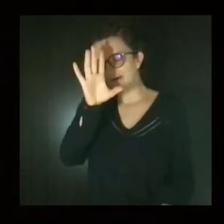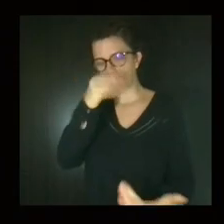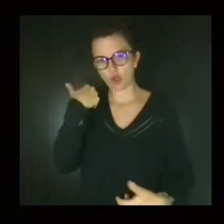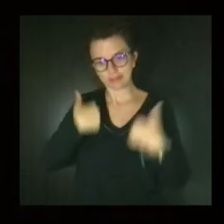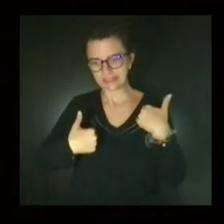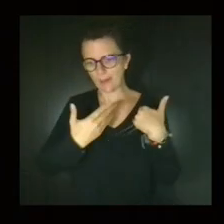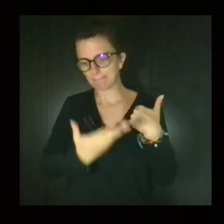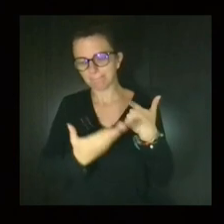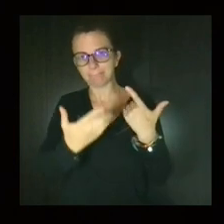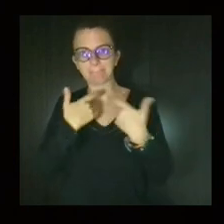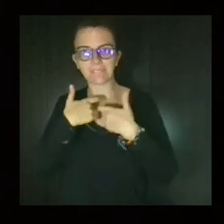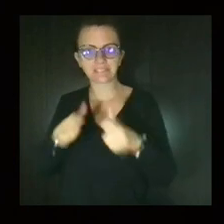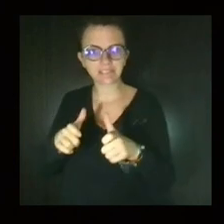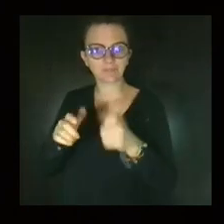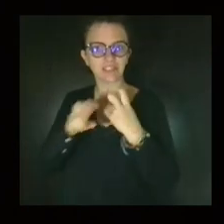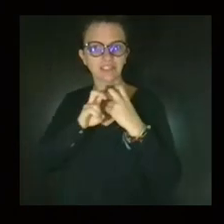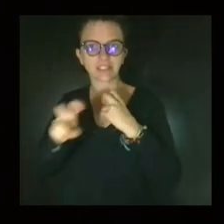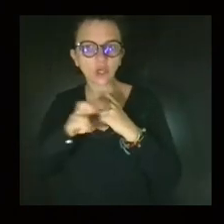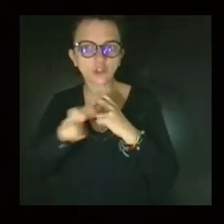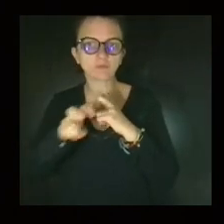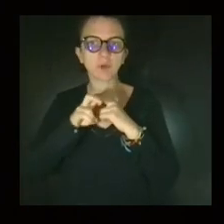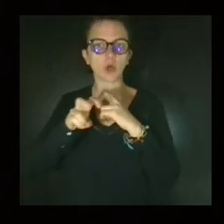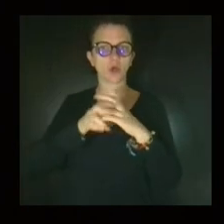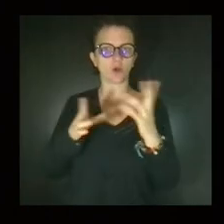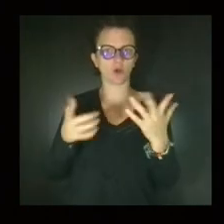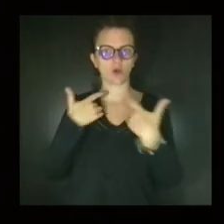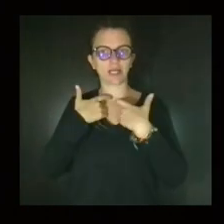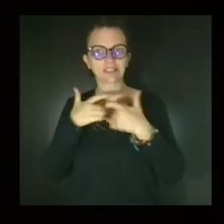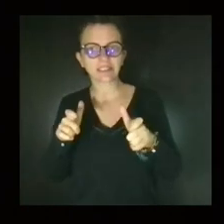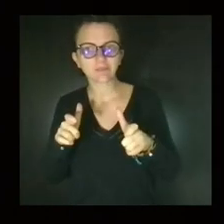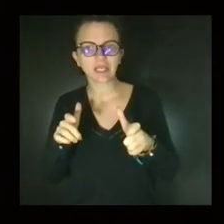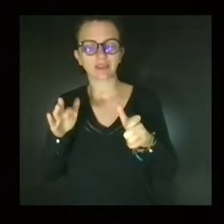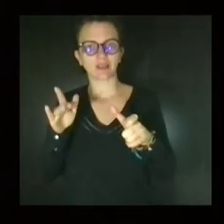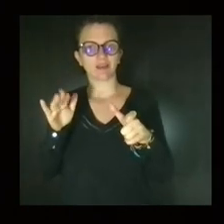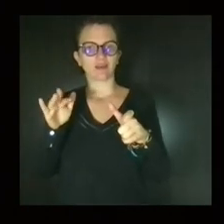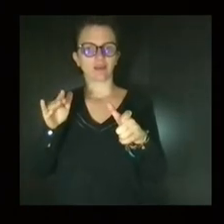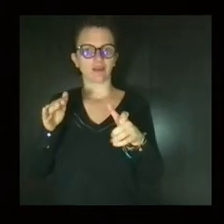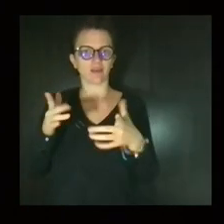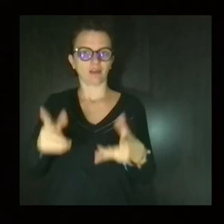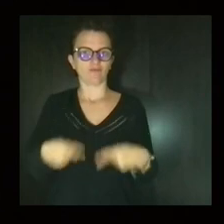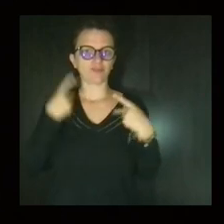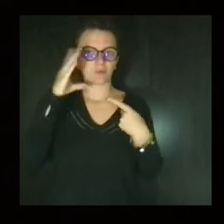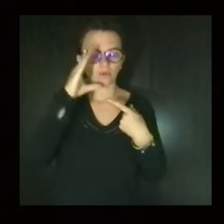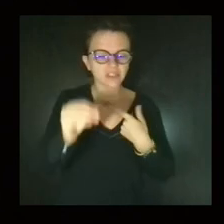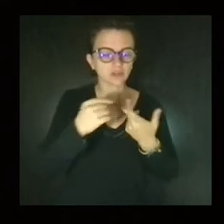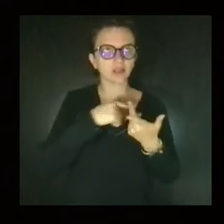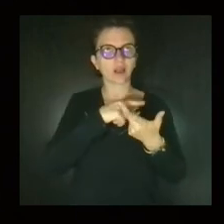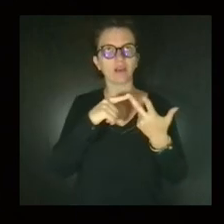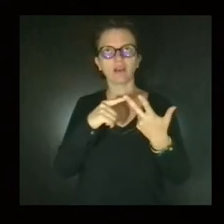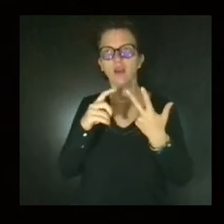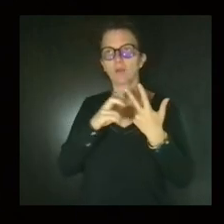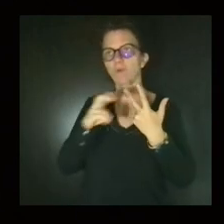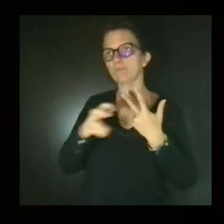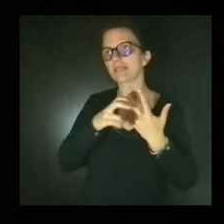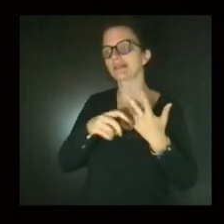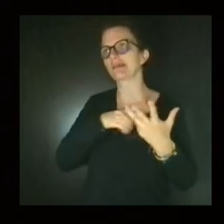et de l'accessibilité au transport et de l'accessibilité à la vie professionnelle et à la mobilité